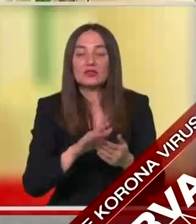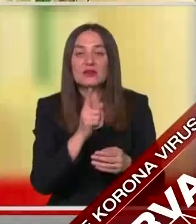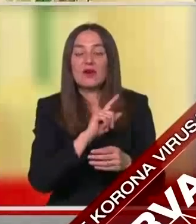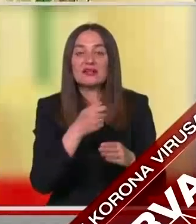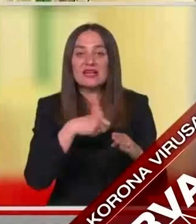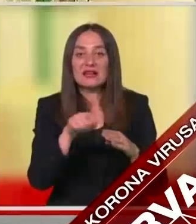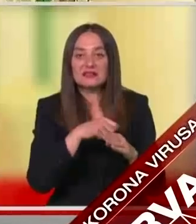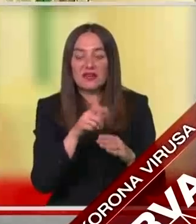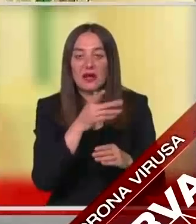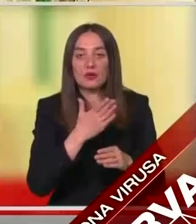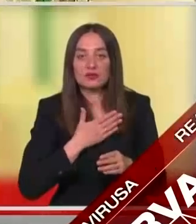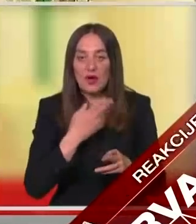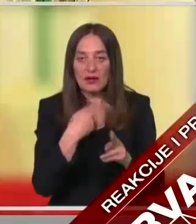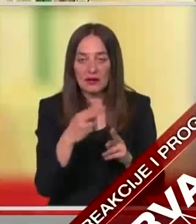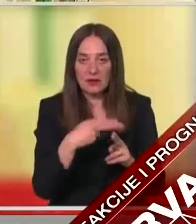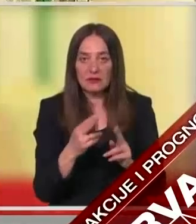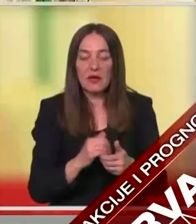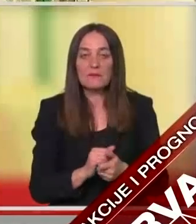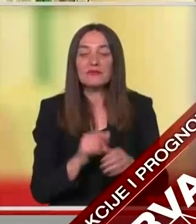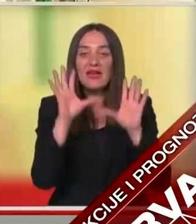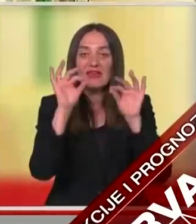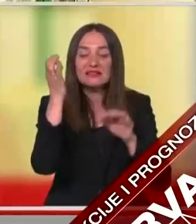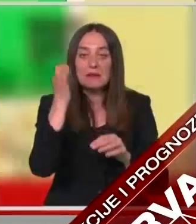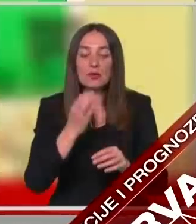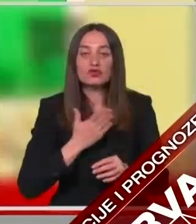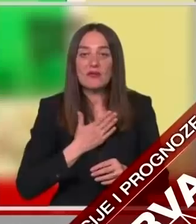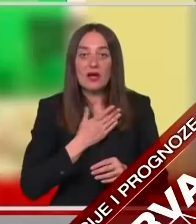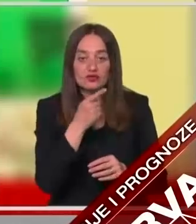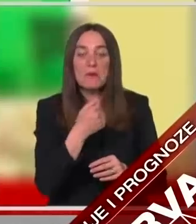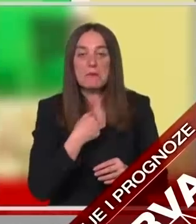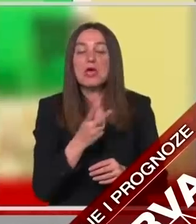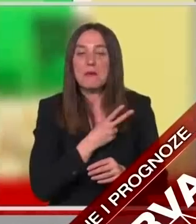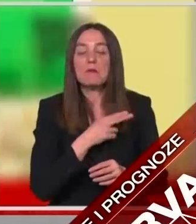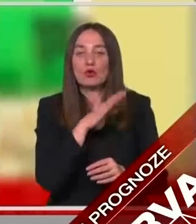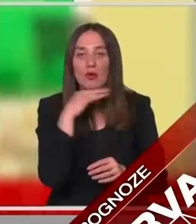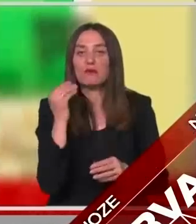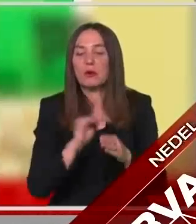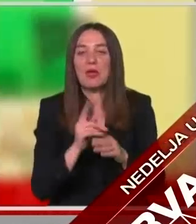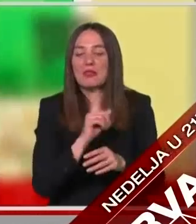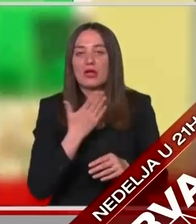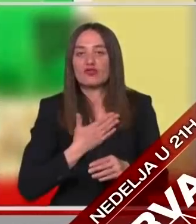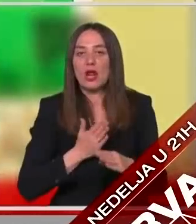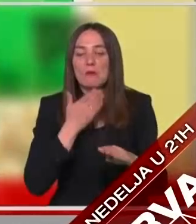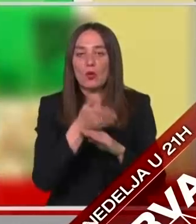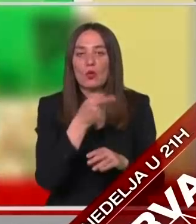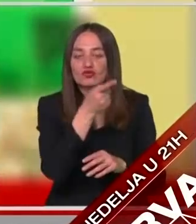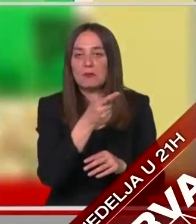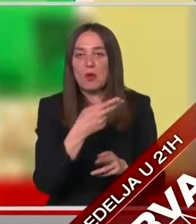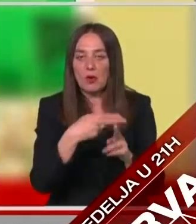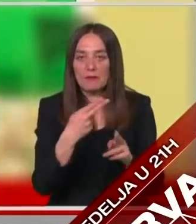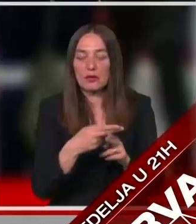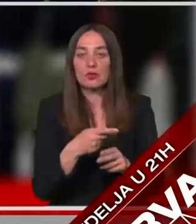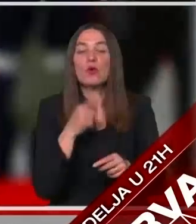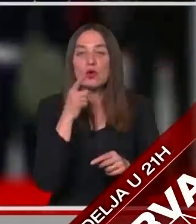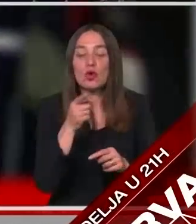servisiraju svoje kredite. 10% naših klijenata je rekao mi imamo dovoljno likvidnosti i ne želimo da uđemo u moratorijum. Tako da vam